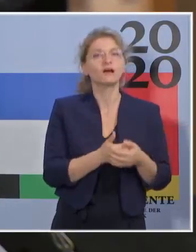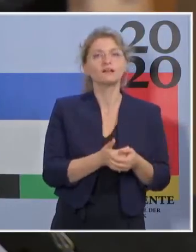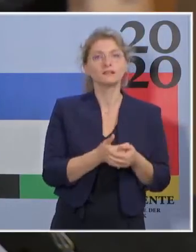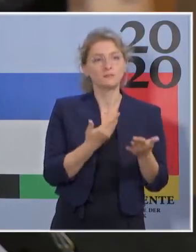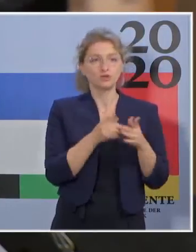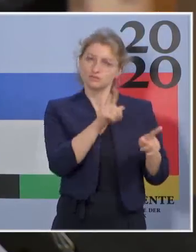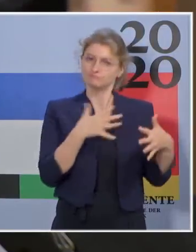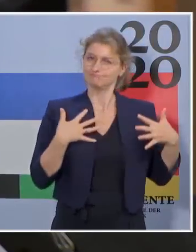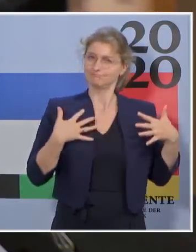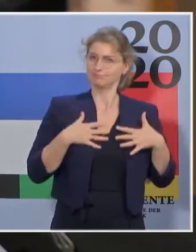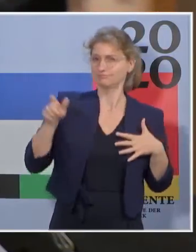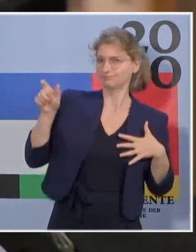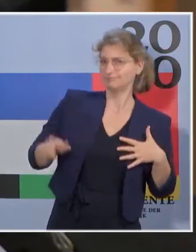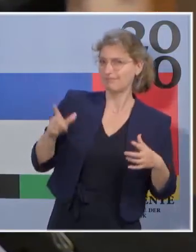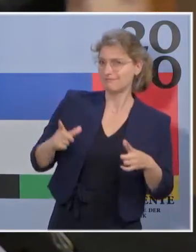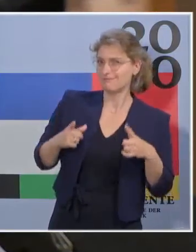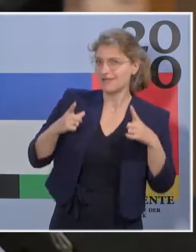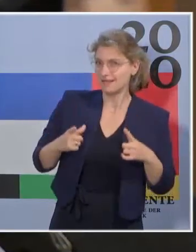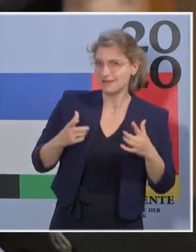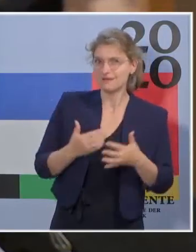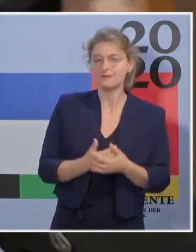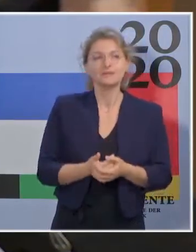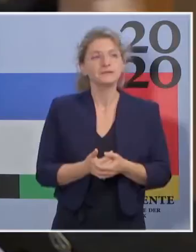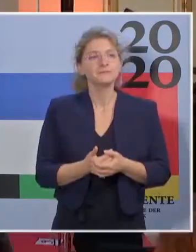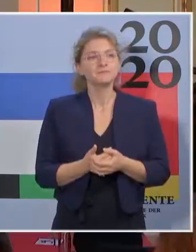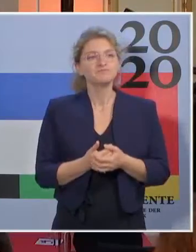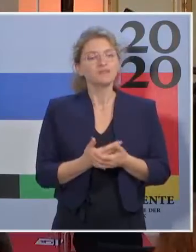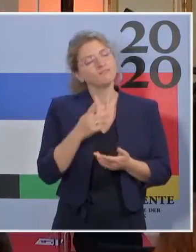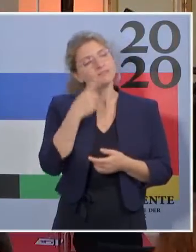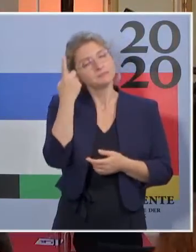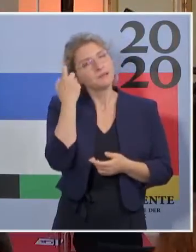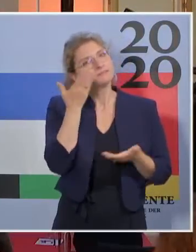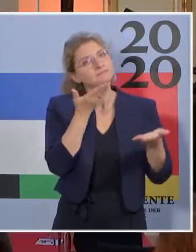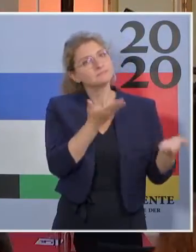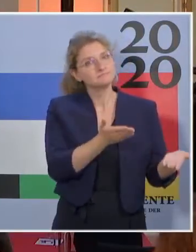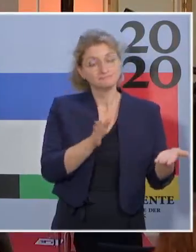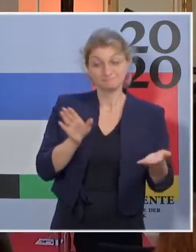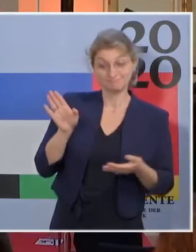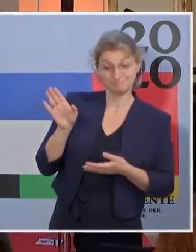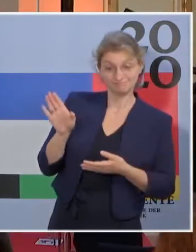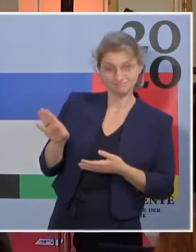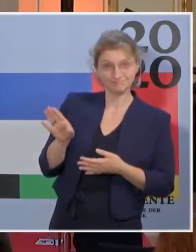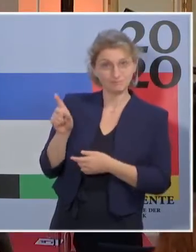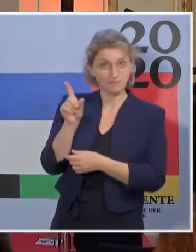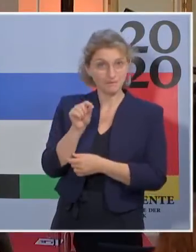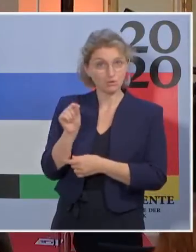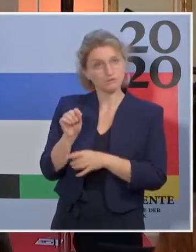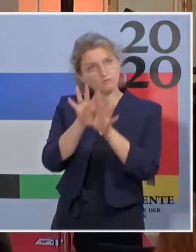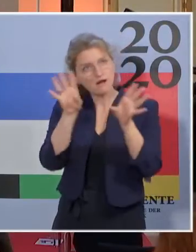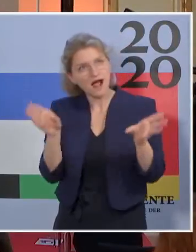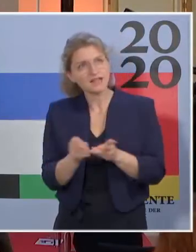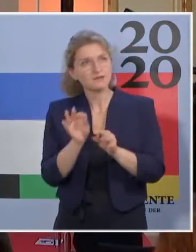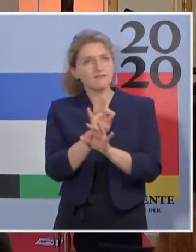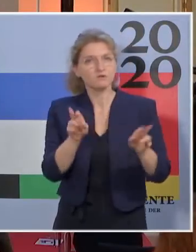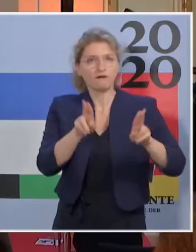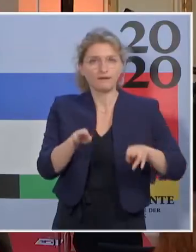Kelsen-Kenner bestens fundiert natürlich. Wie würden Sie denn seine Bedeutung für das Rechtswesen insgesamt einschätzen?